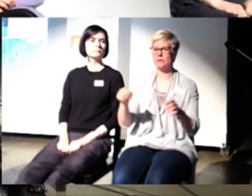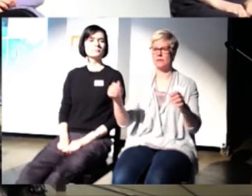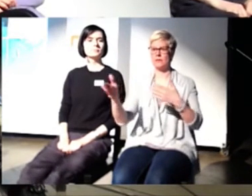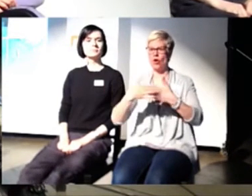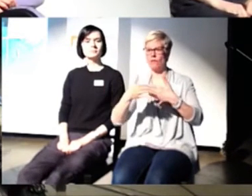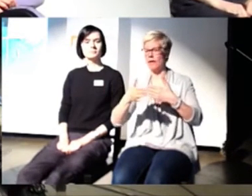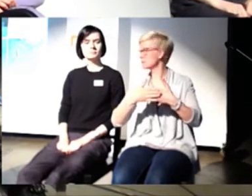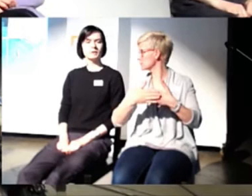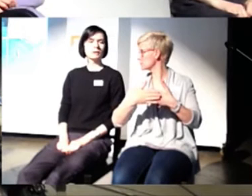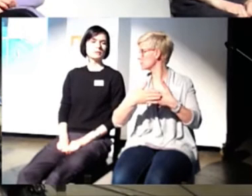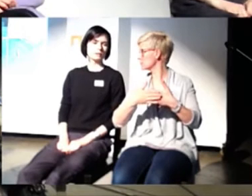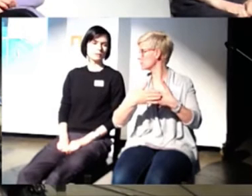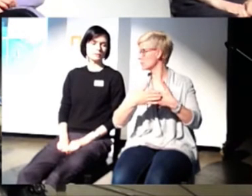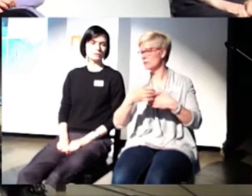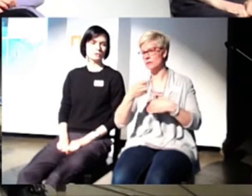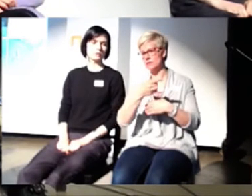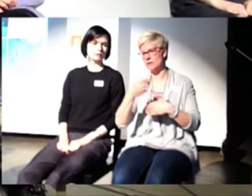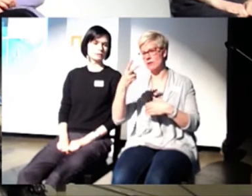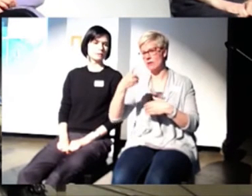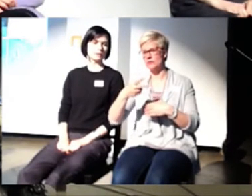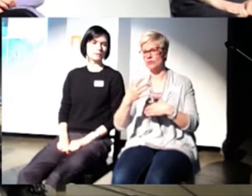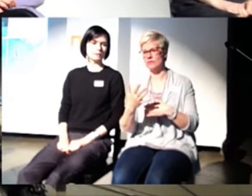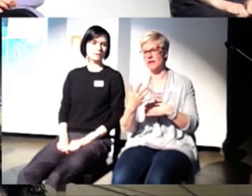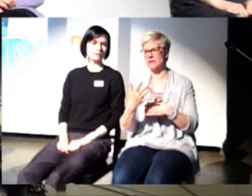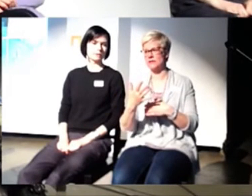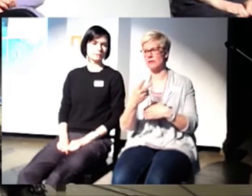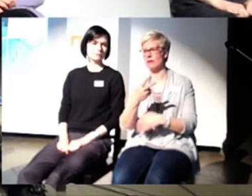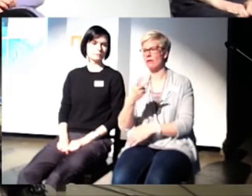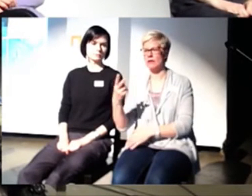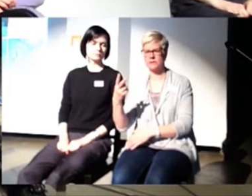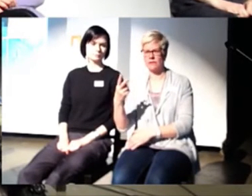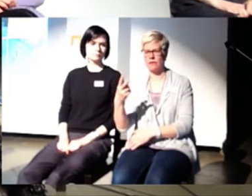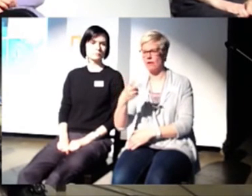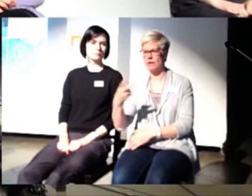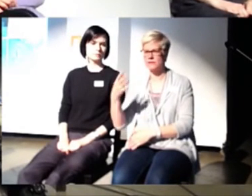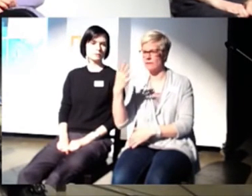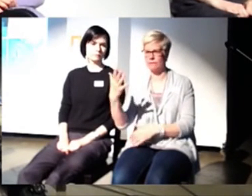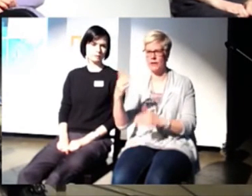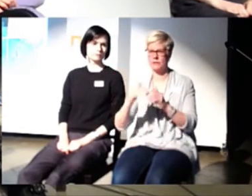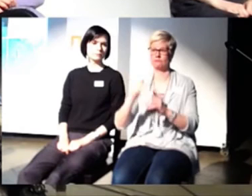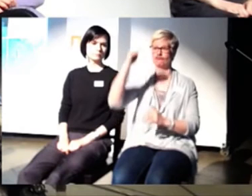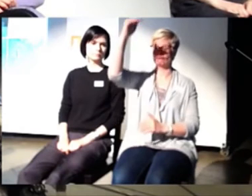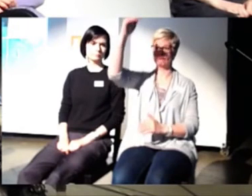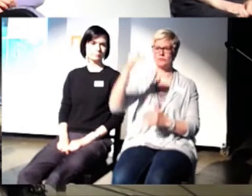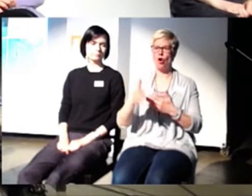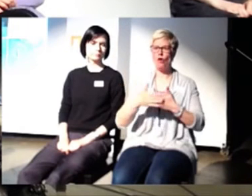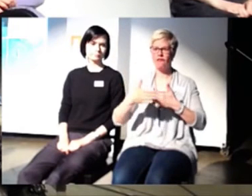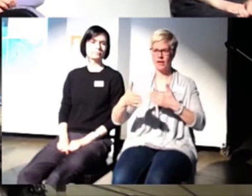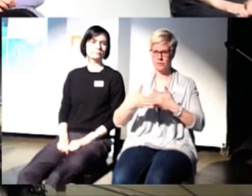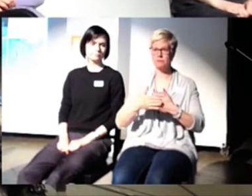125-205 senttiä. Ja sen me olemme varmasti itse asiassa katsonut yhdessä. Eli se on